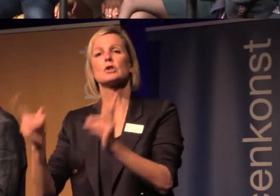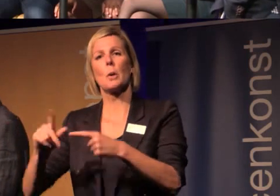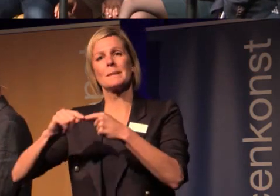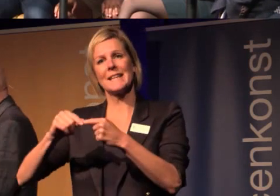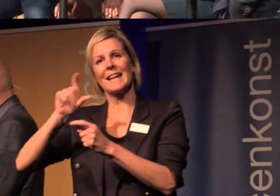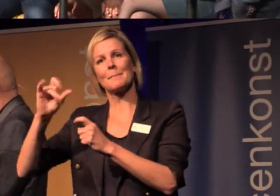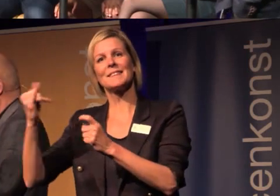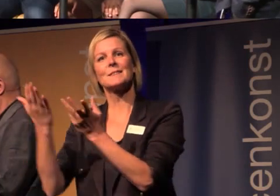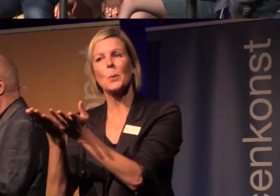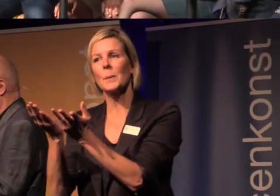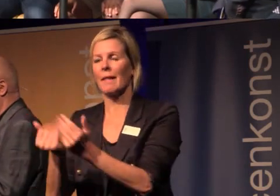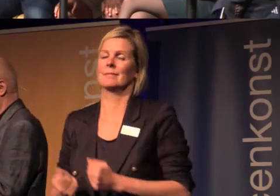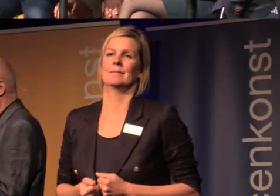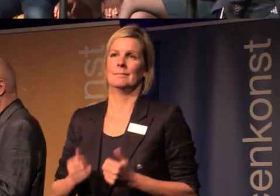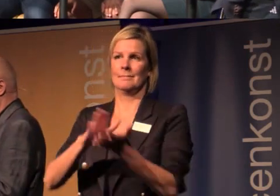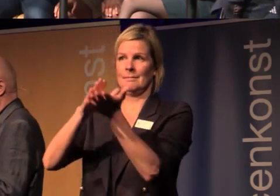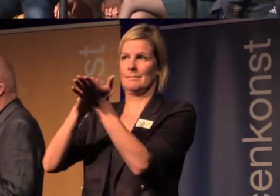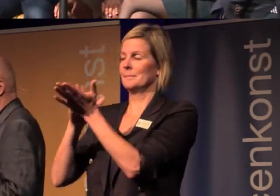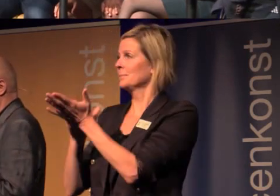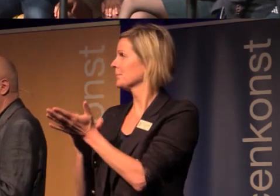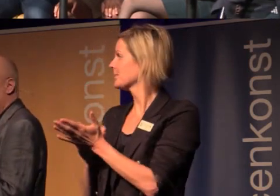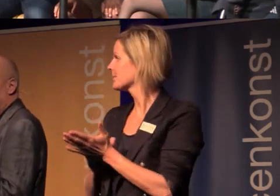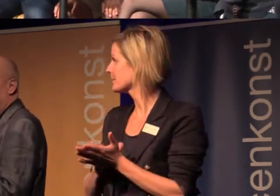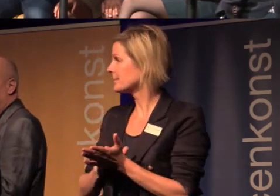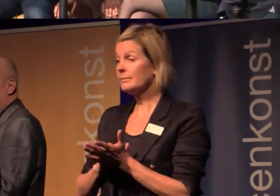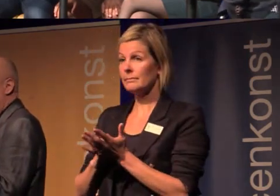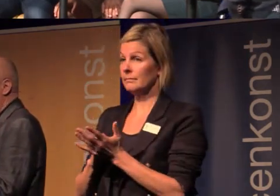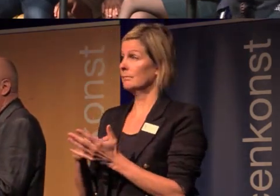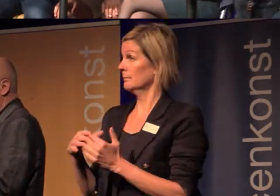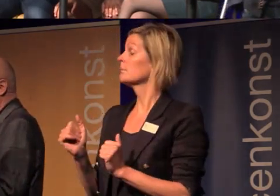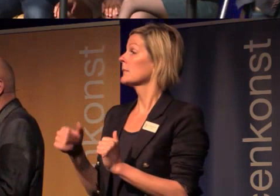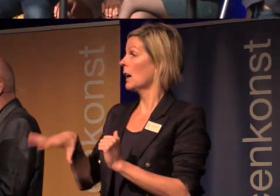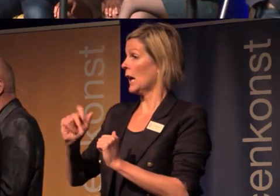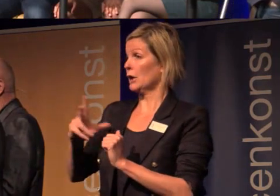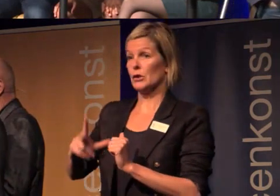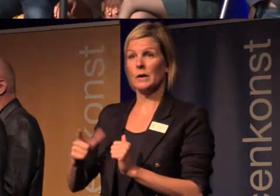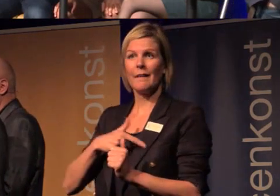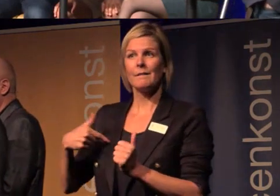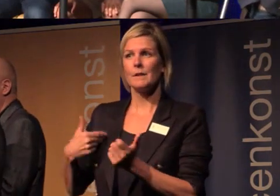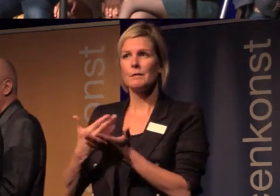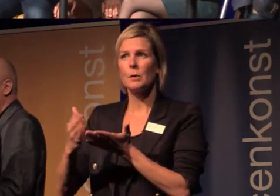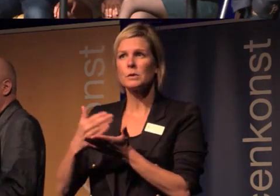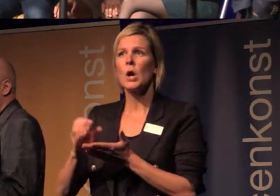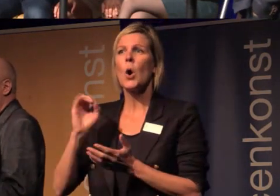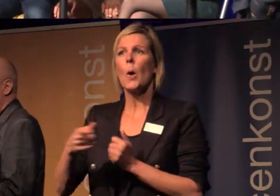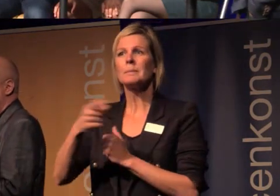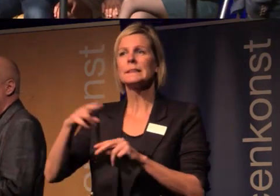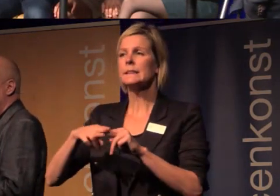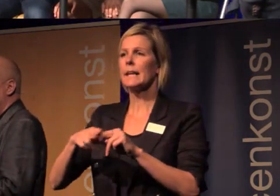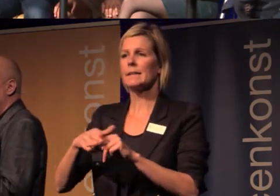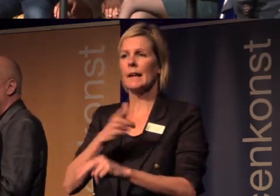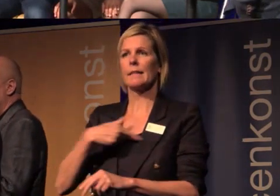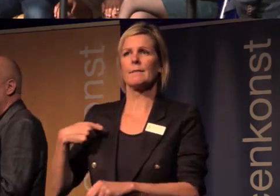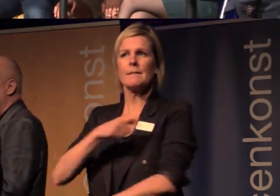Är det någon mer som vill ta den frågan? Ingen. Då går vi vidare. Om ni tyckte att vi var stränga med den